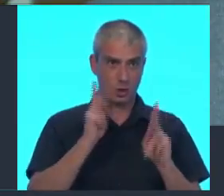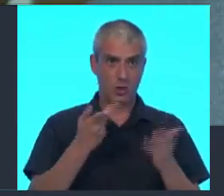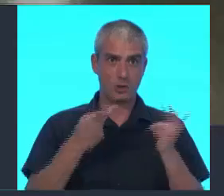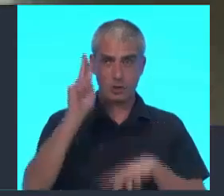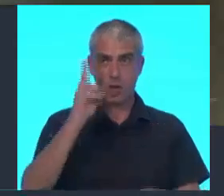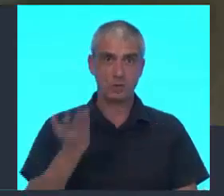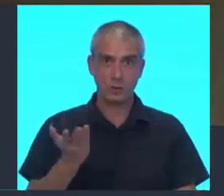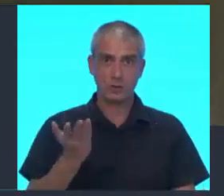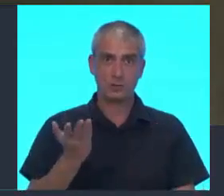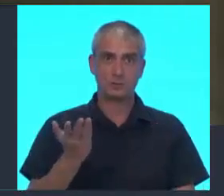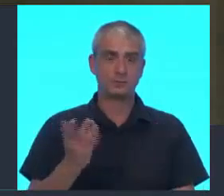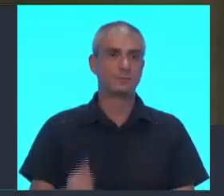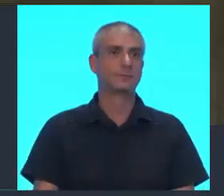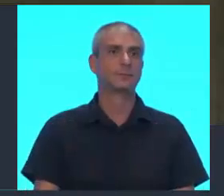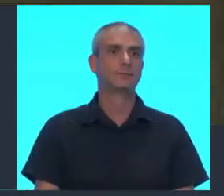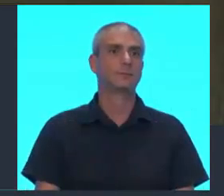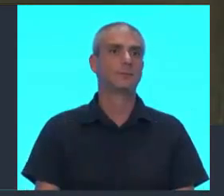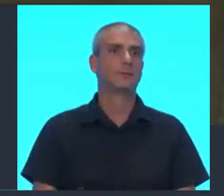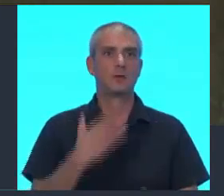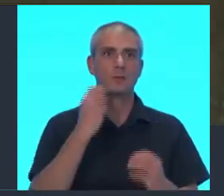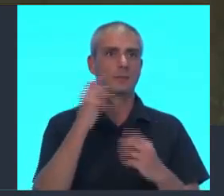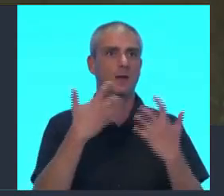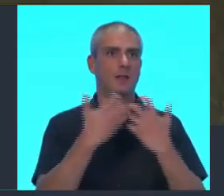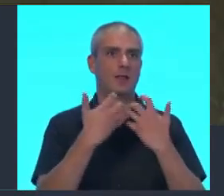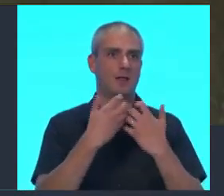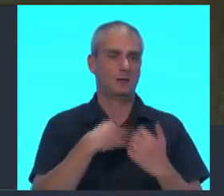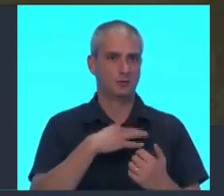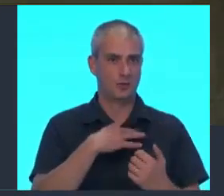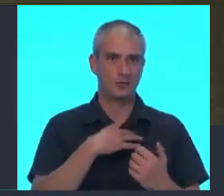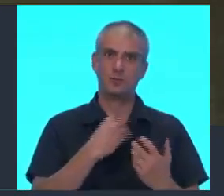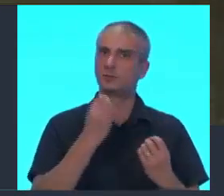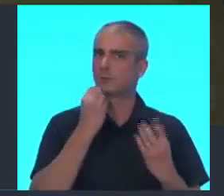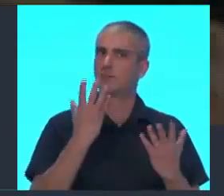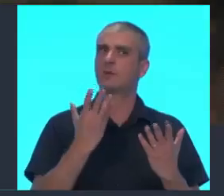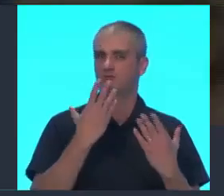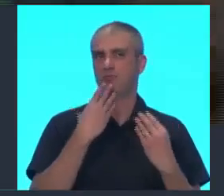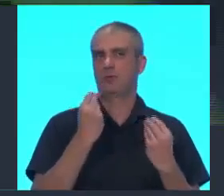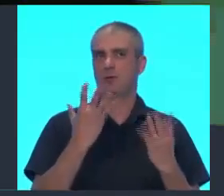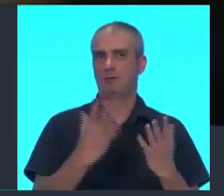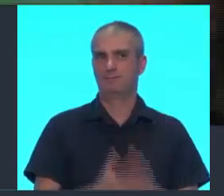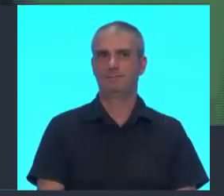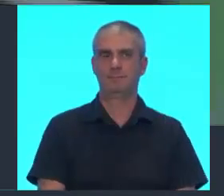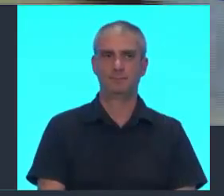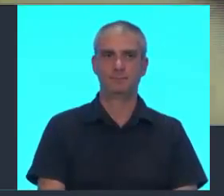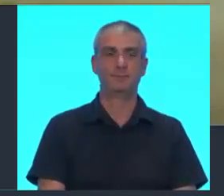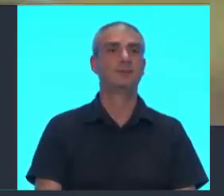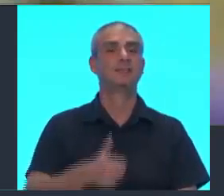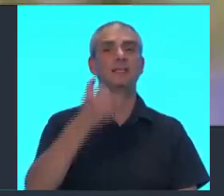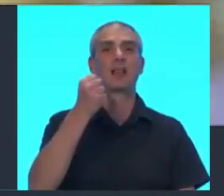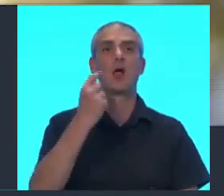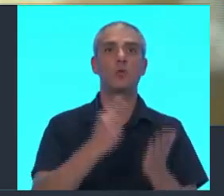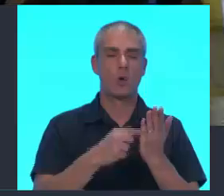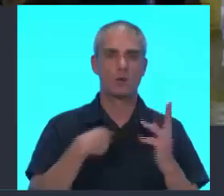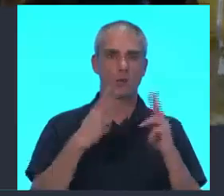Israel? Thank you very much for coming to our exhibition. Wonderful, wonderful. את שר התיירות האוגנדי אנחנו